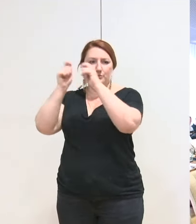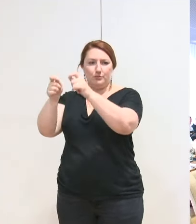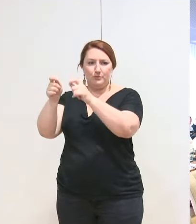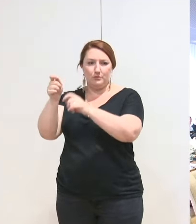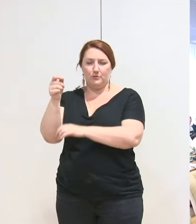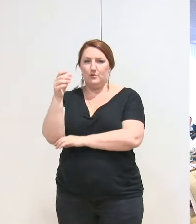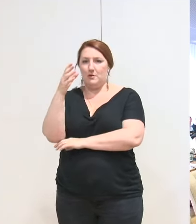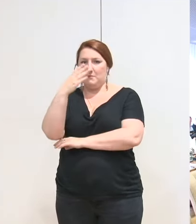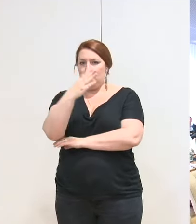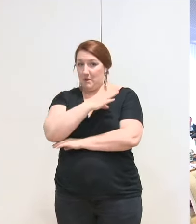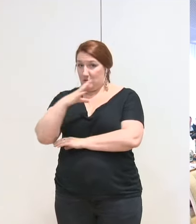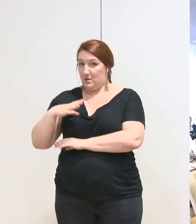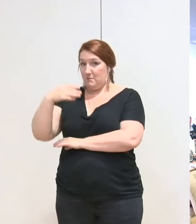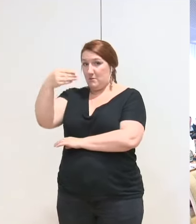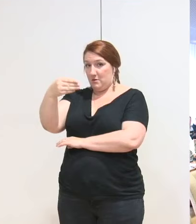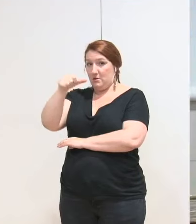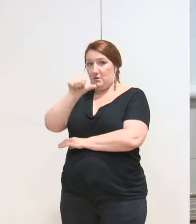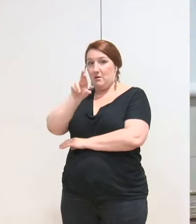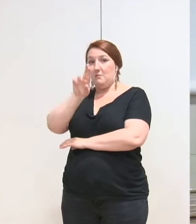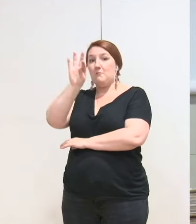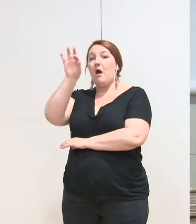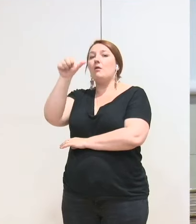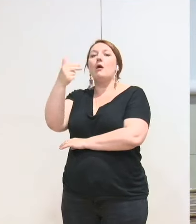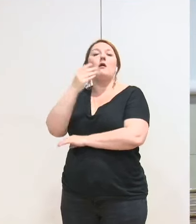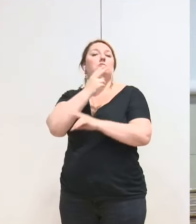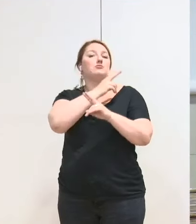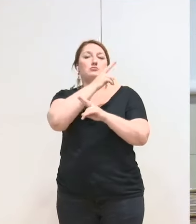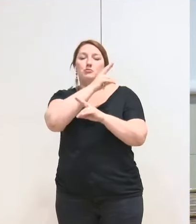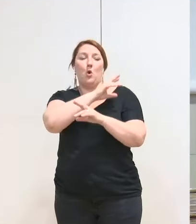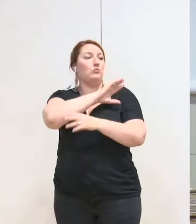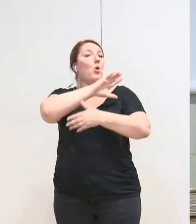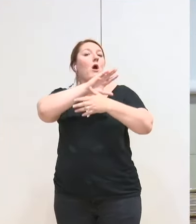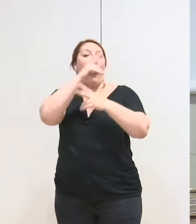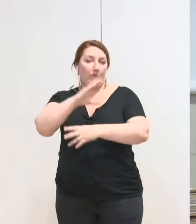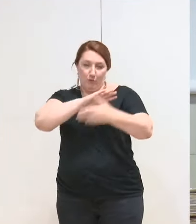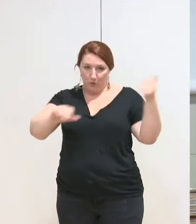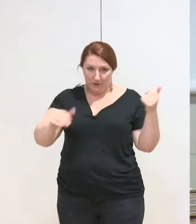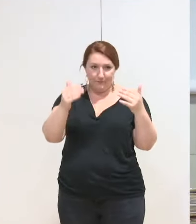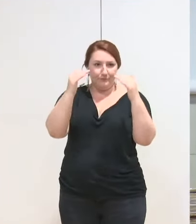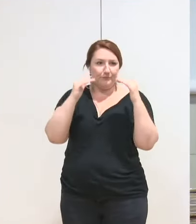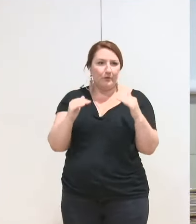racos donne pouvoir à madame Martin jusqu'à son arrivée Fabien